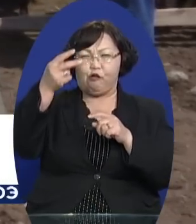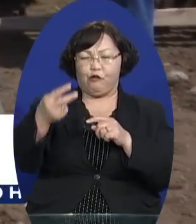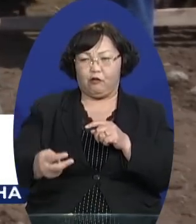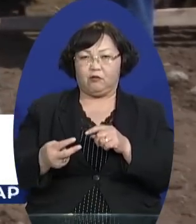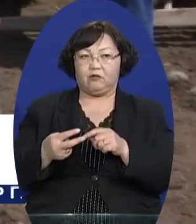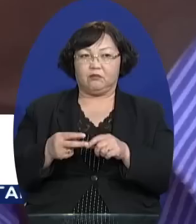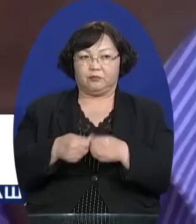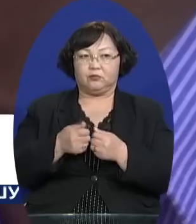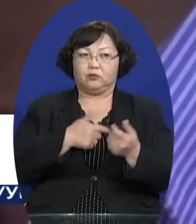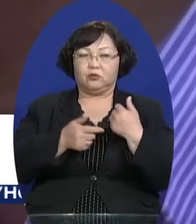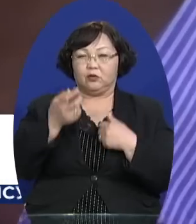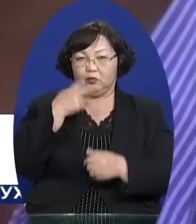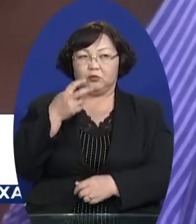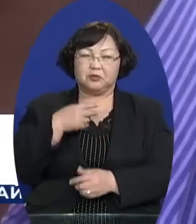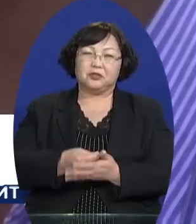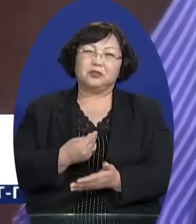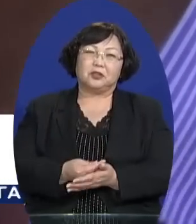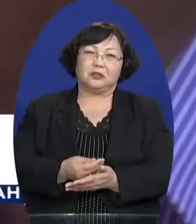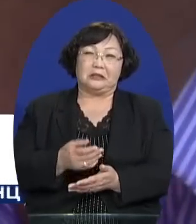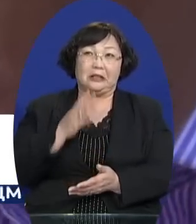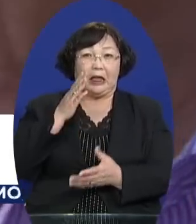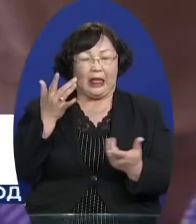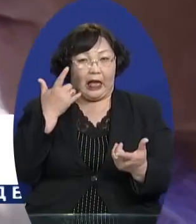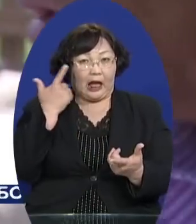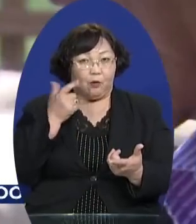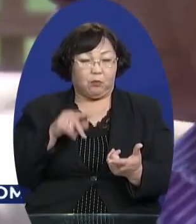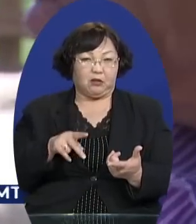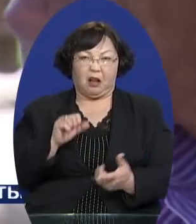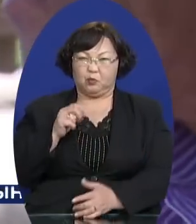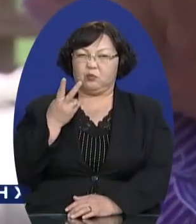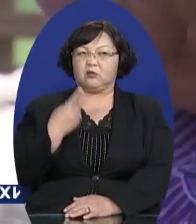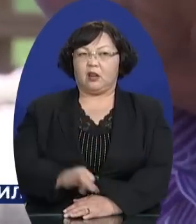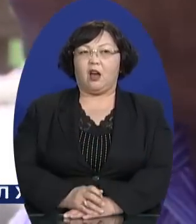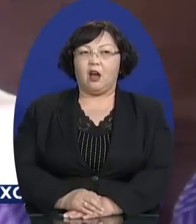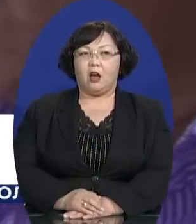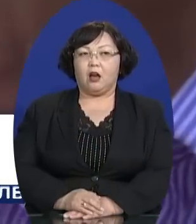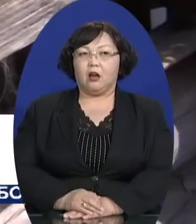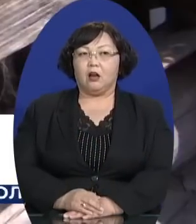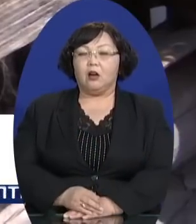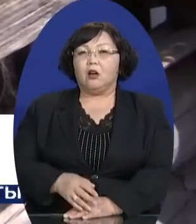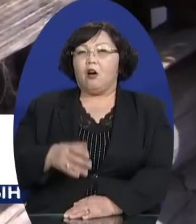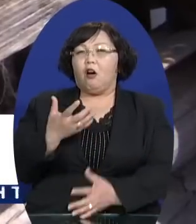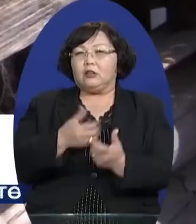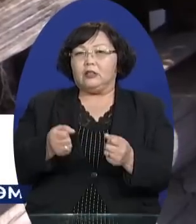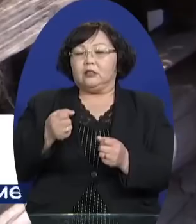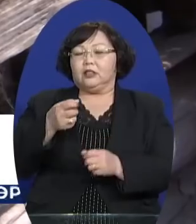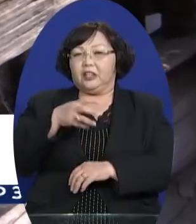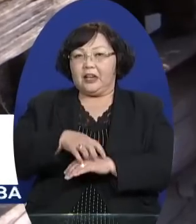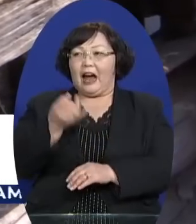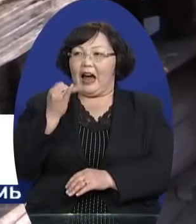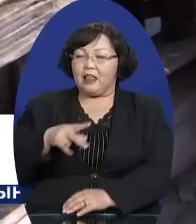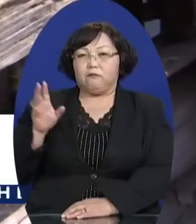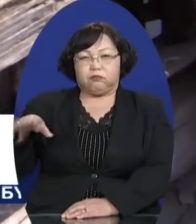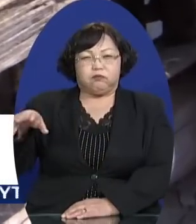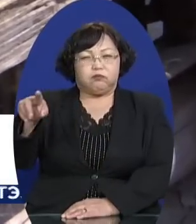бол хэцүү л болоод. Малын тарилга туулгыг цагт нь амжуулахар хідэн сараар гэрте орлохгүй хот айл дамжиж явах малын эмчнэрийн ажлыг